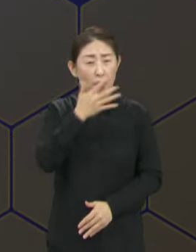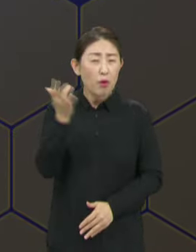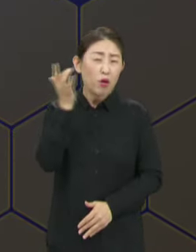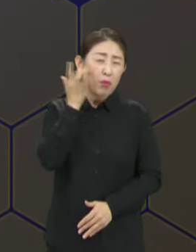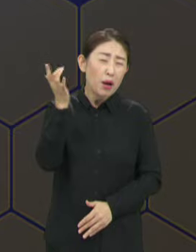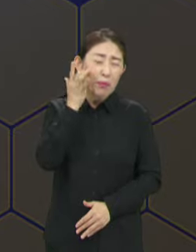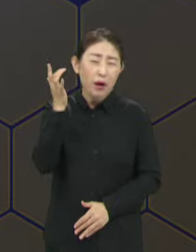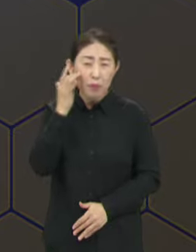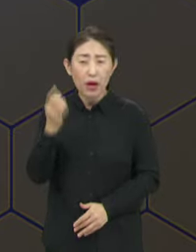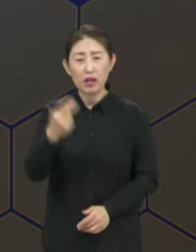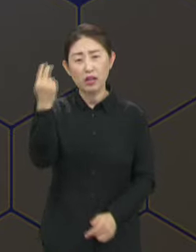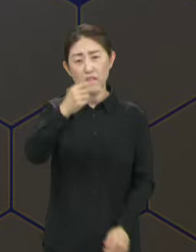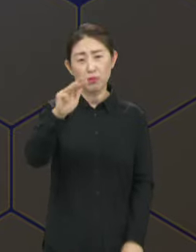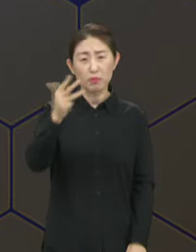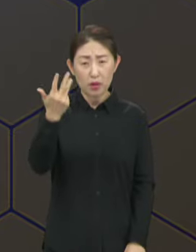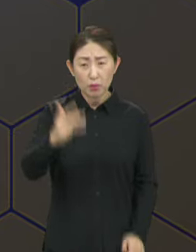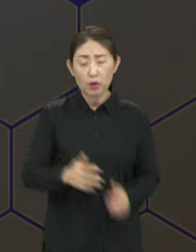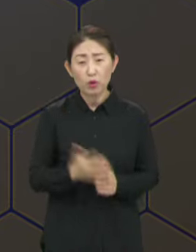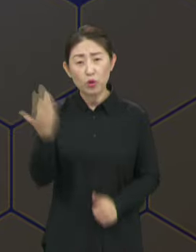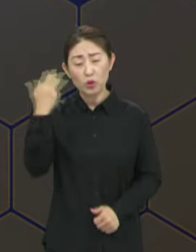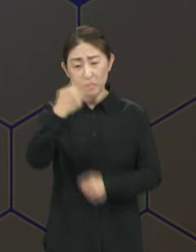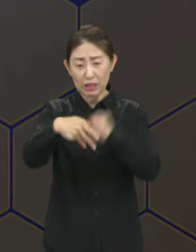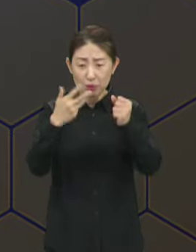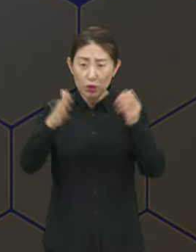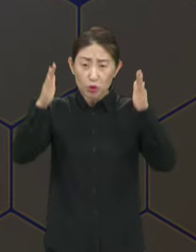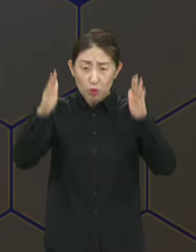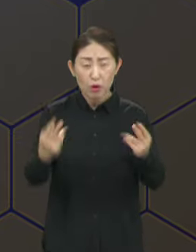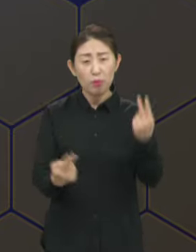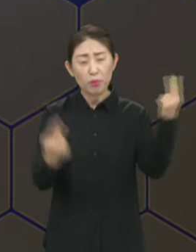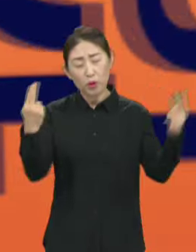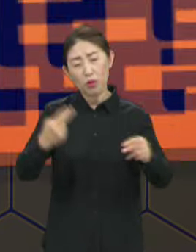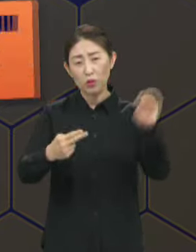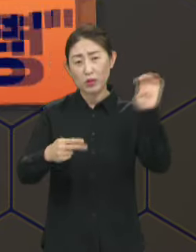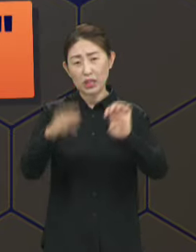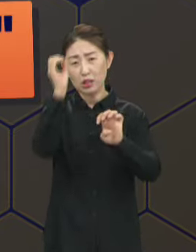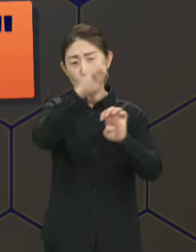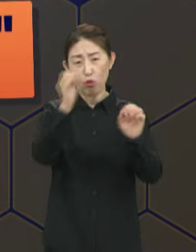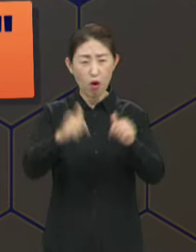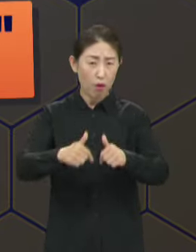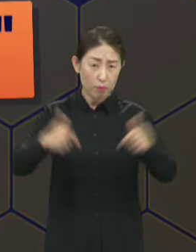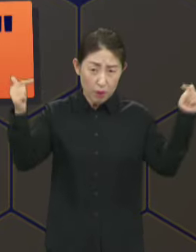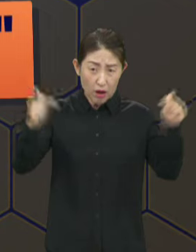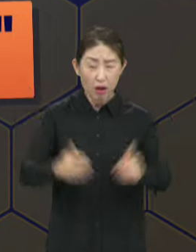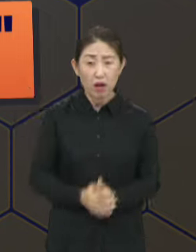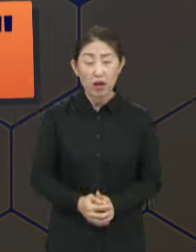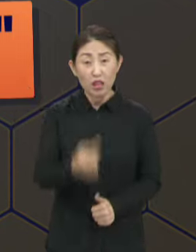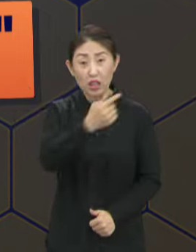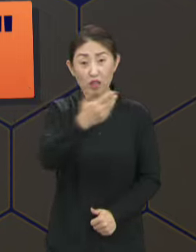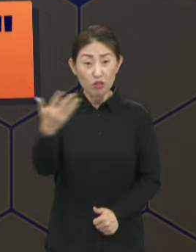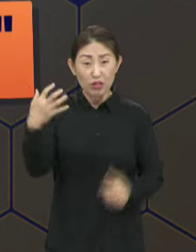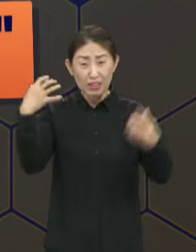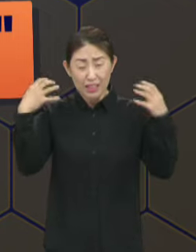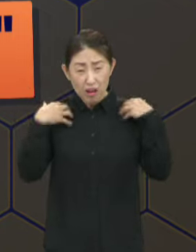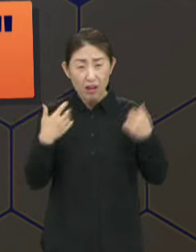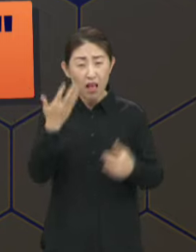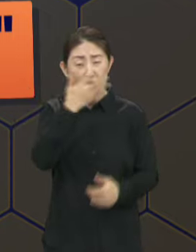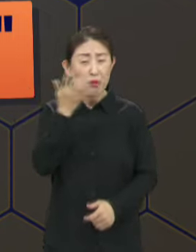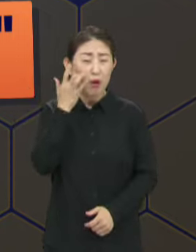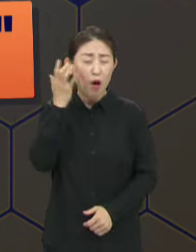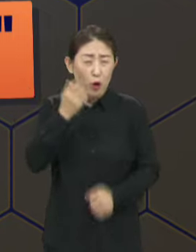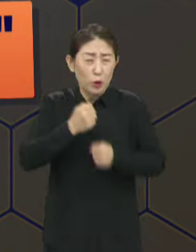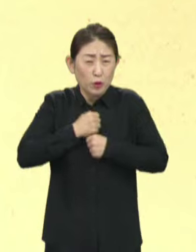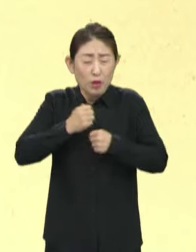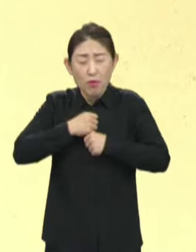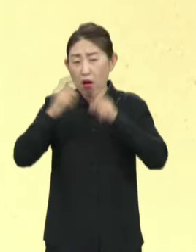모두 2,800여 건으로 최근 3년 같은 기간 대비 40% 폭증하며 소방청도 벌쏘임 주의보를